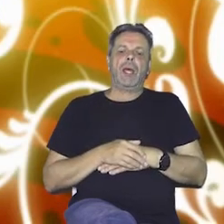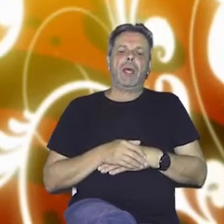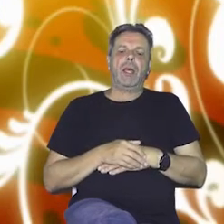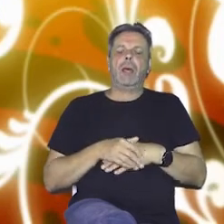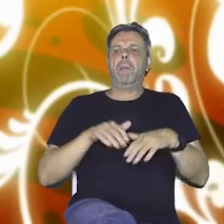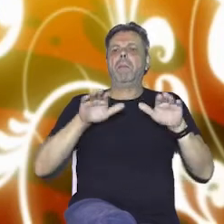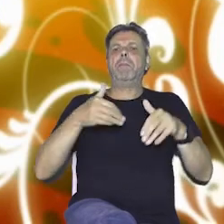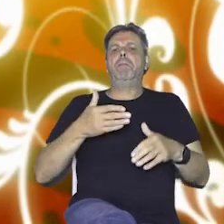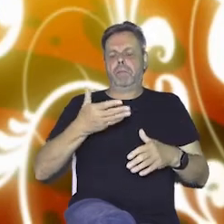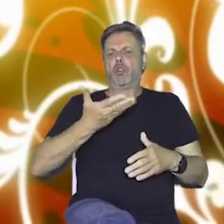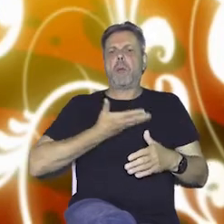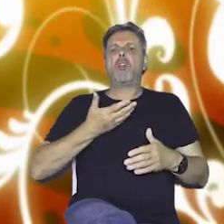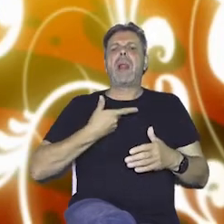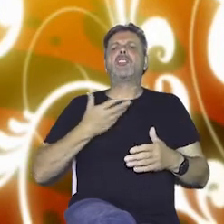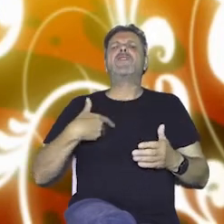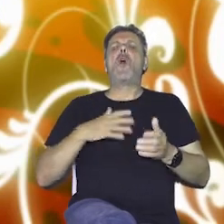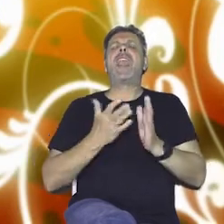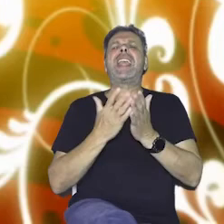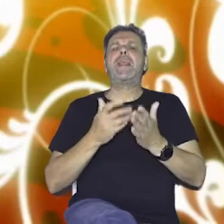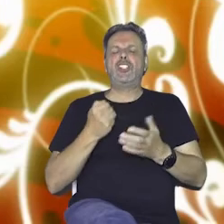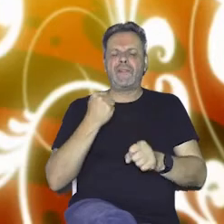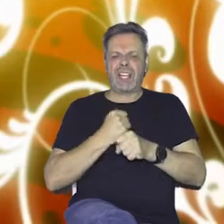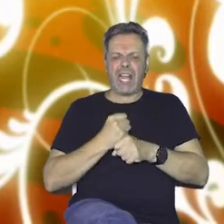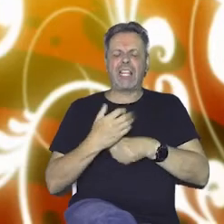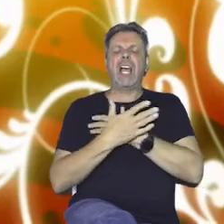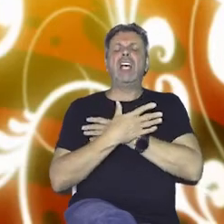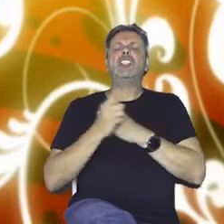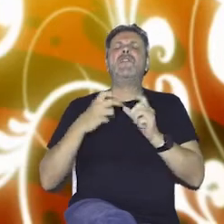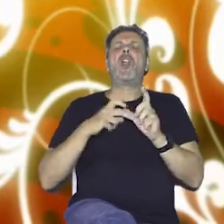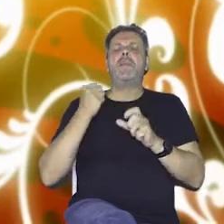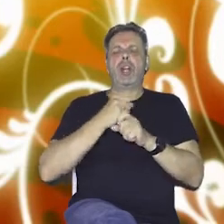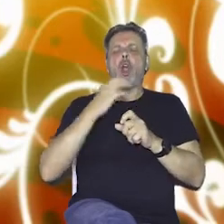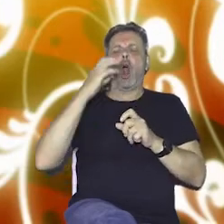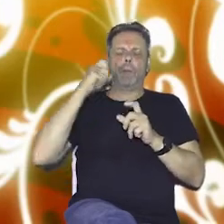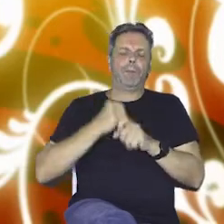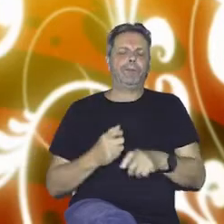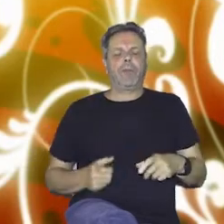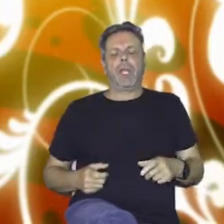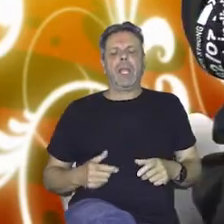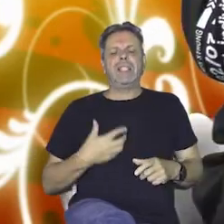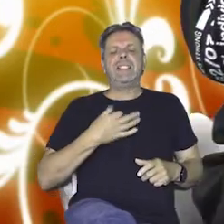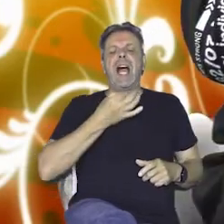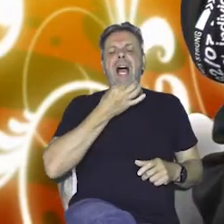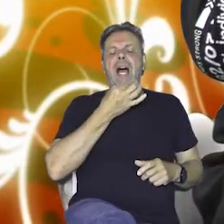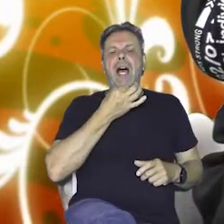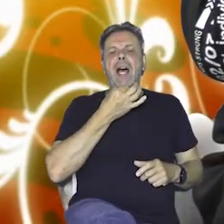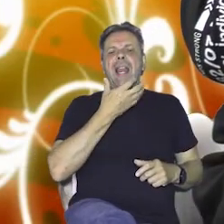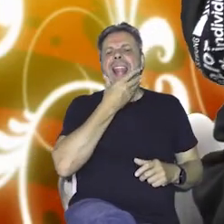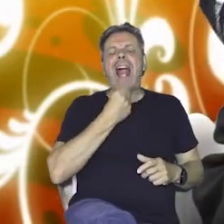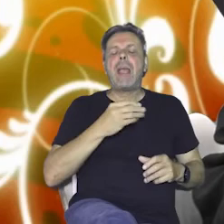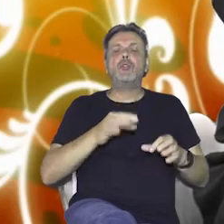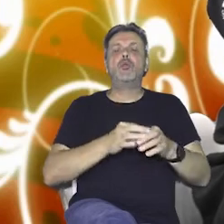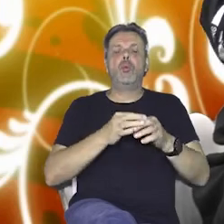Primio si nagradu za svoj književni rad od Zvonimir Golob, je li tako? Da, to je... Za najljepšu